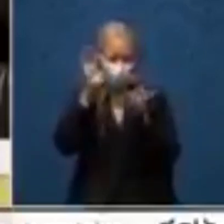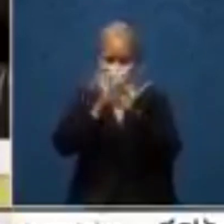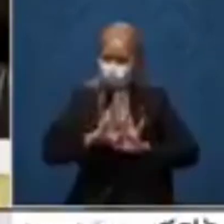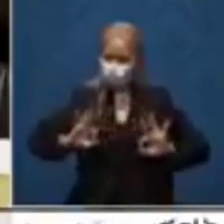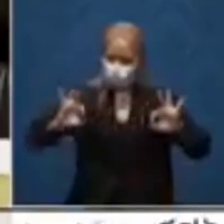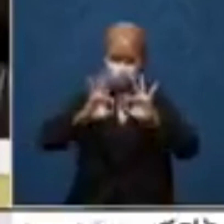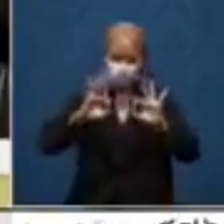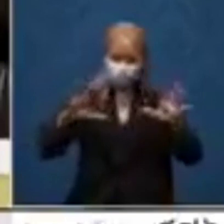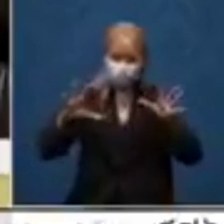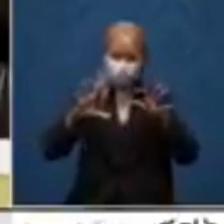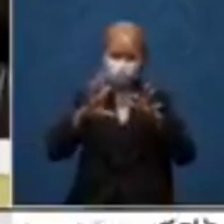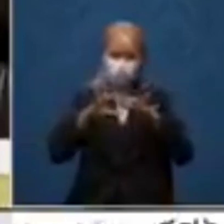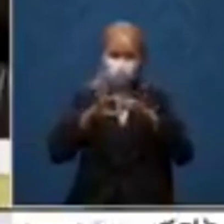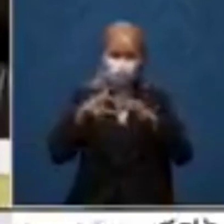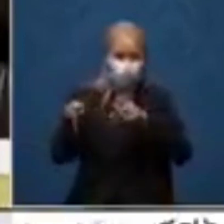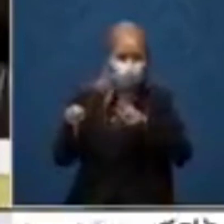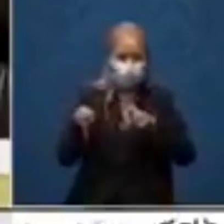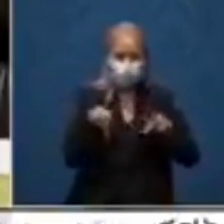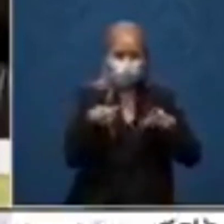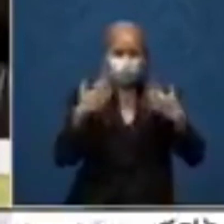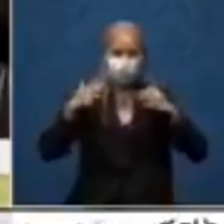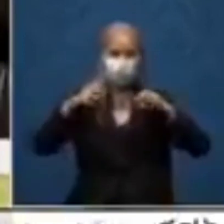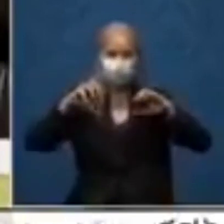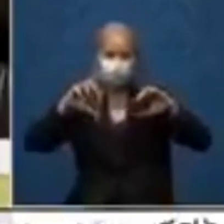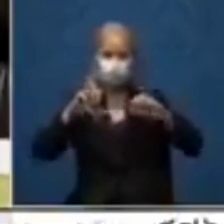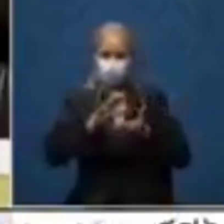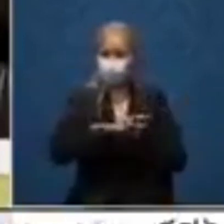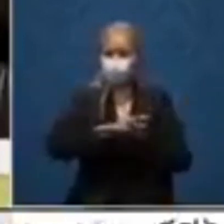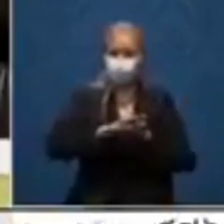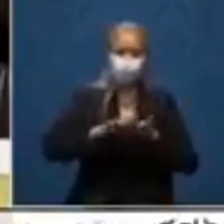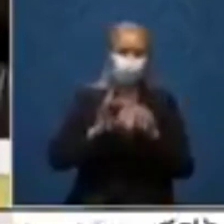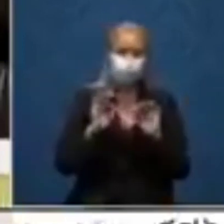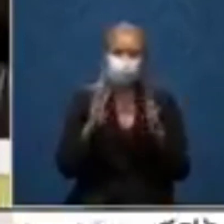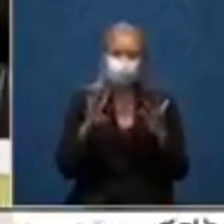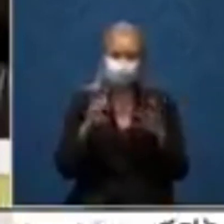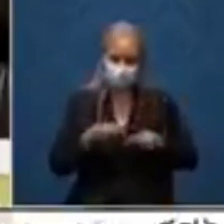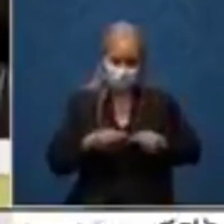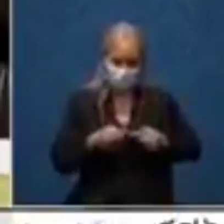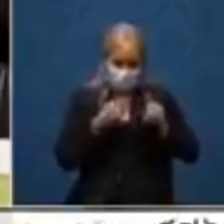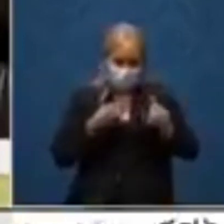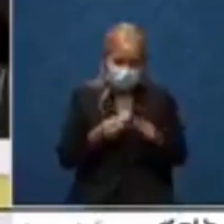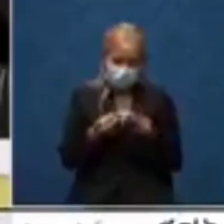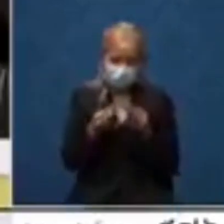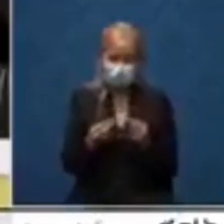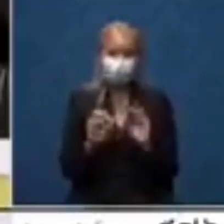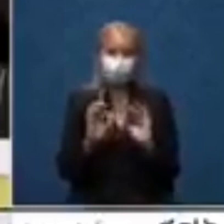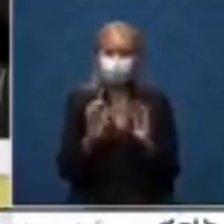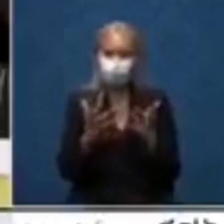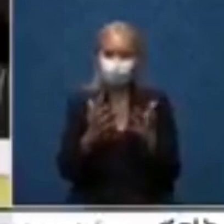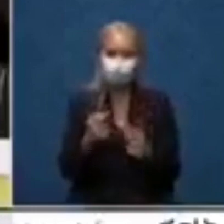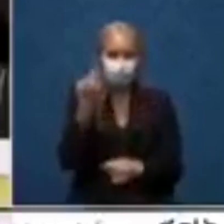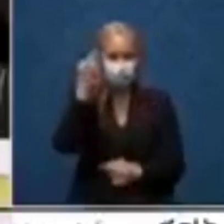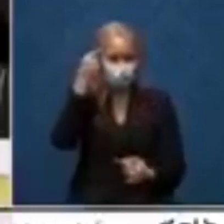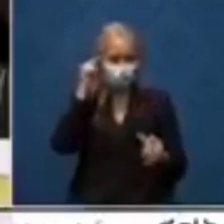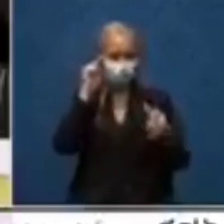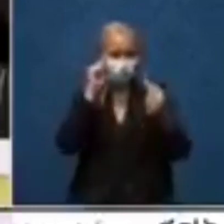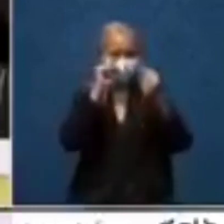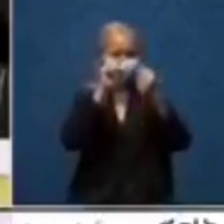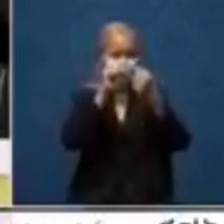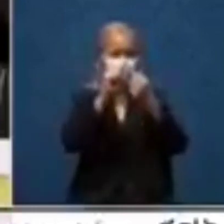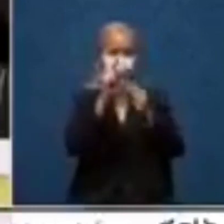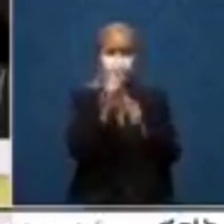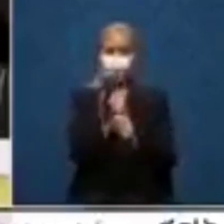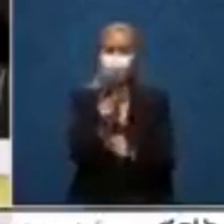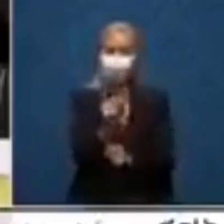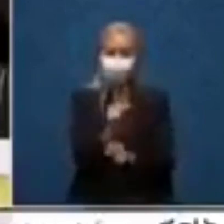งความเหมาะสมความเรียบง่ายนะคะแล้วก็ความจริงใจที่จะจัดวิสัยทัศน์เช่นนี้ค่ะของส่วนราชการถึงเวลา